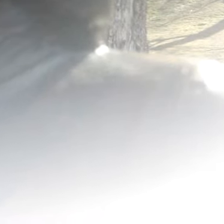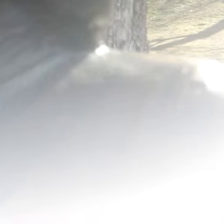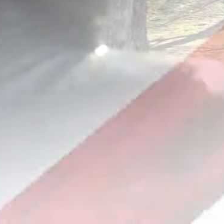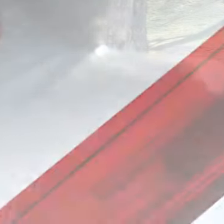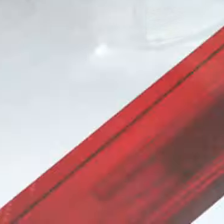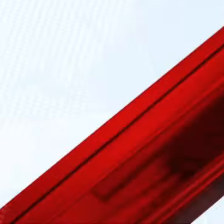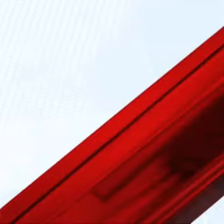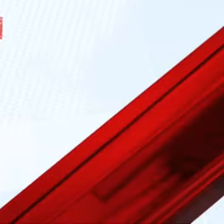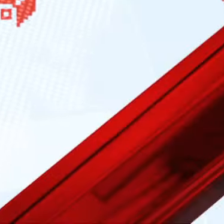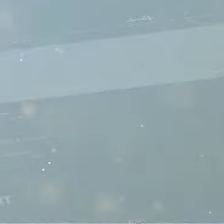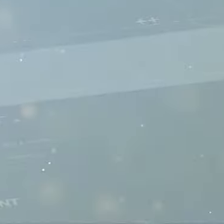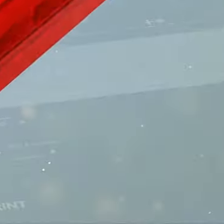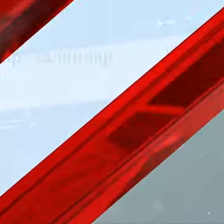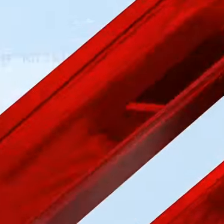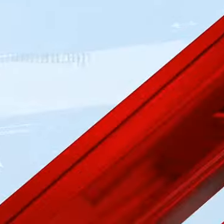падтрымку.